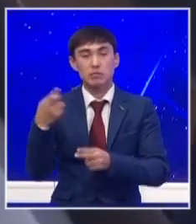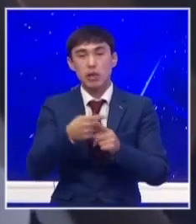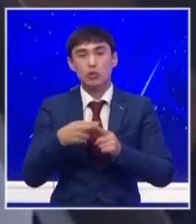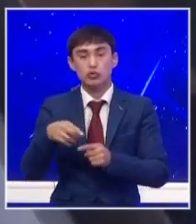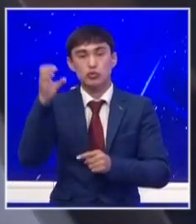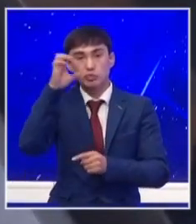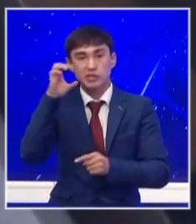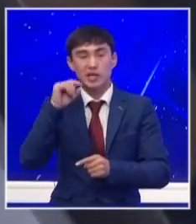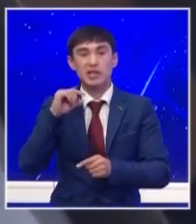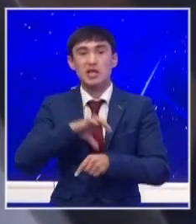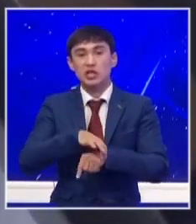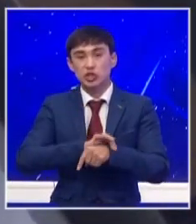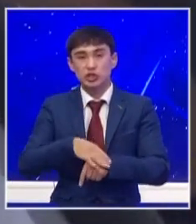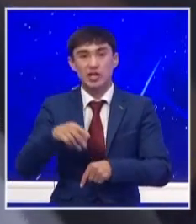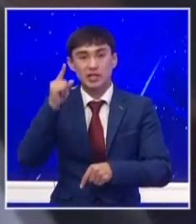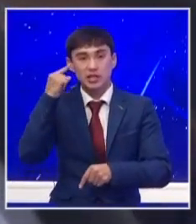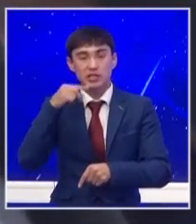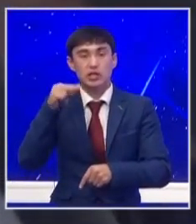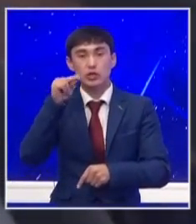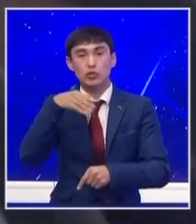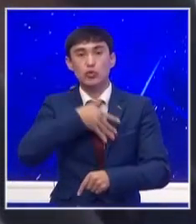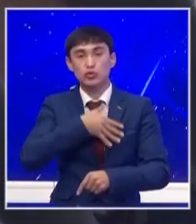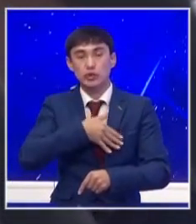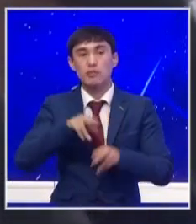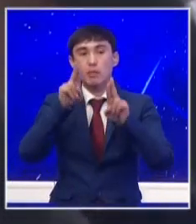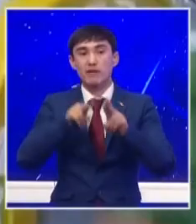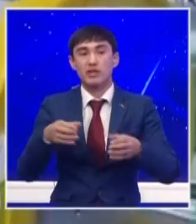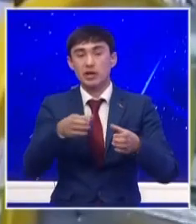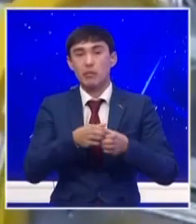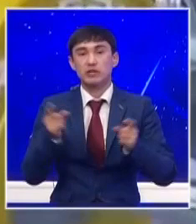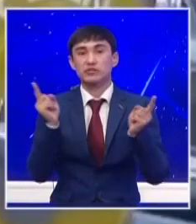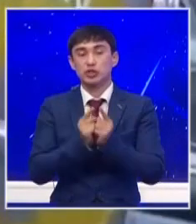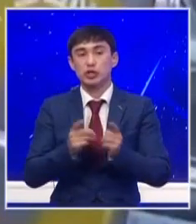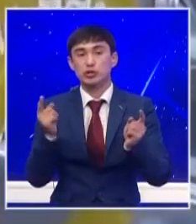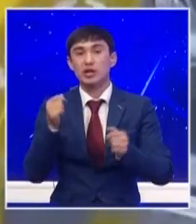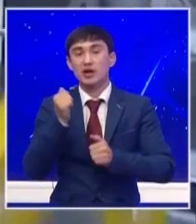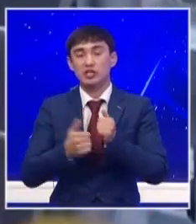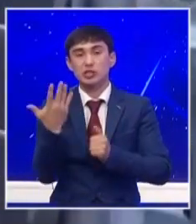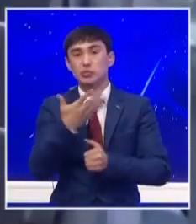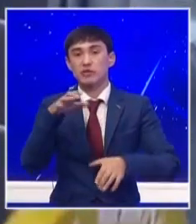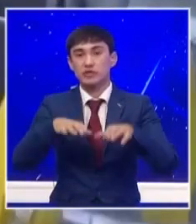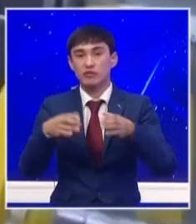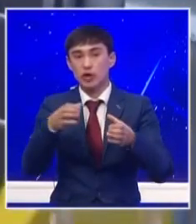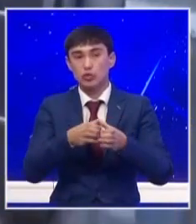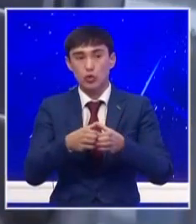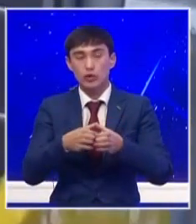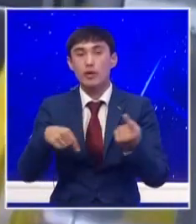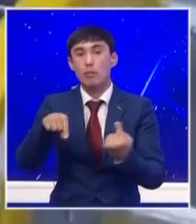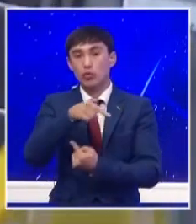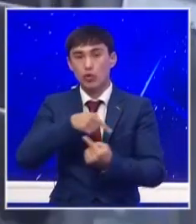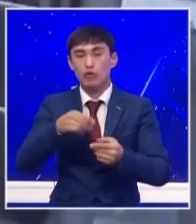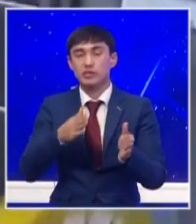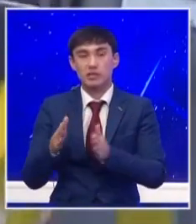Узбекистана Таджикистана Кыргызстана и Грузии по правилам команды будут встречаться друг с другом в каждой из пяти весовых категорий по круговой